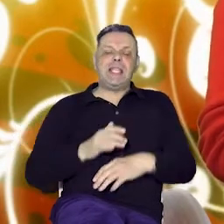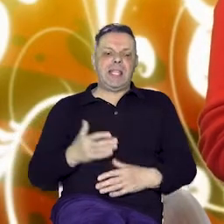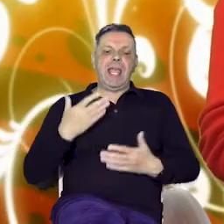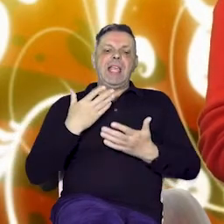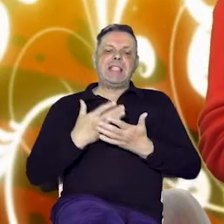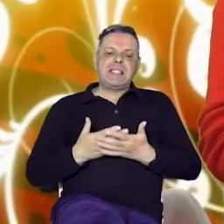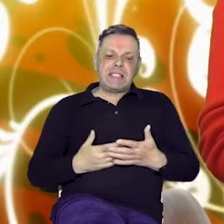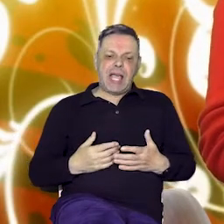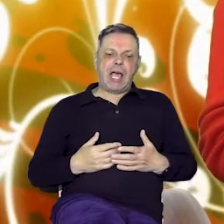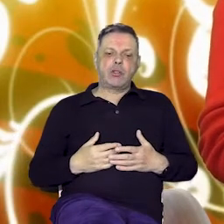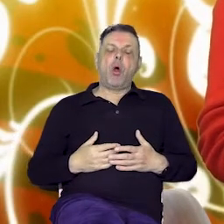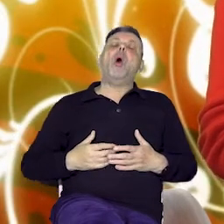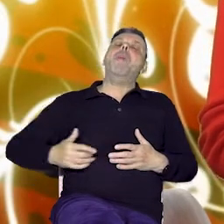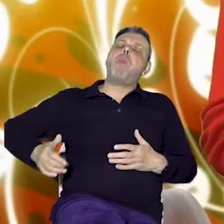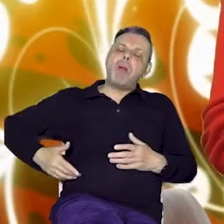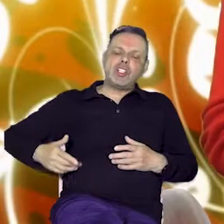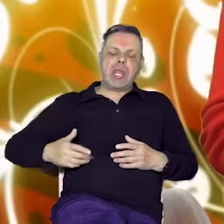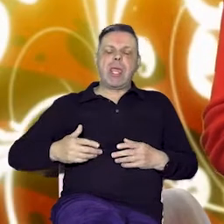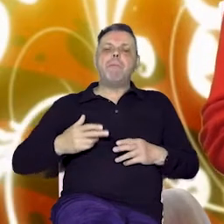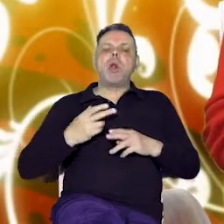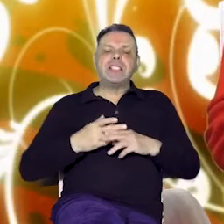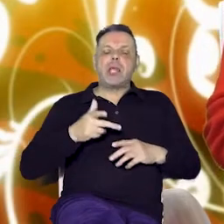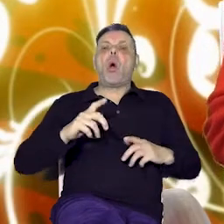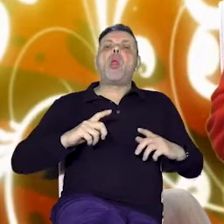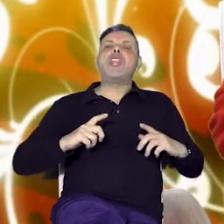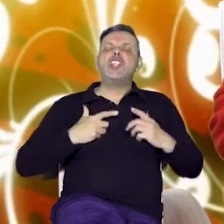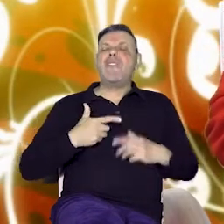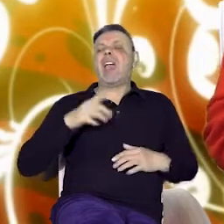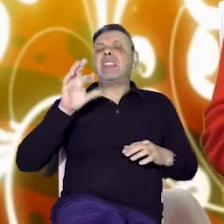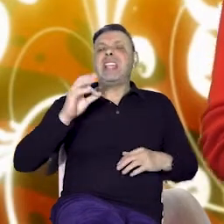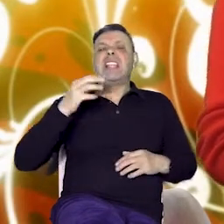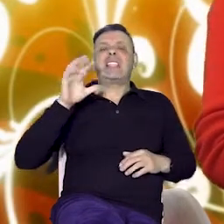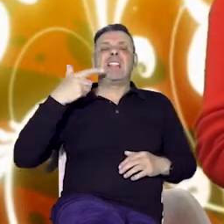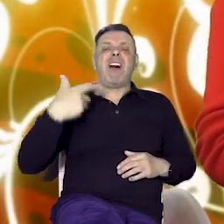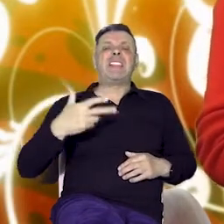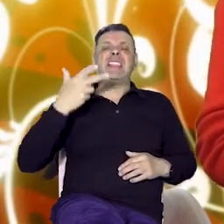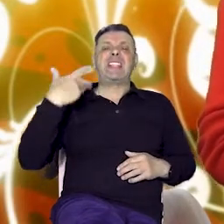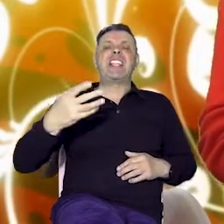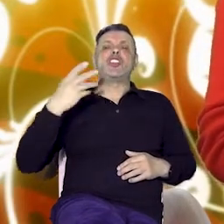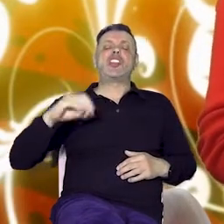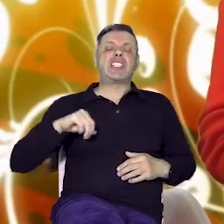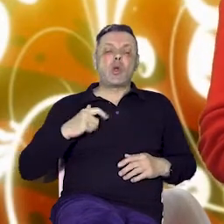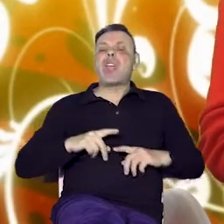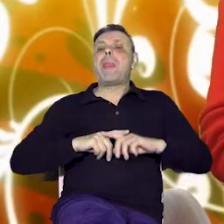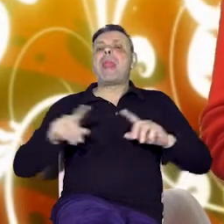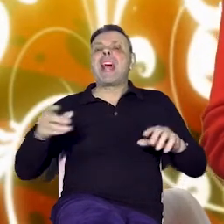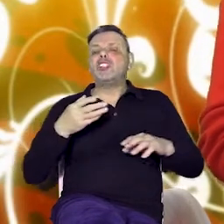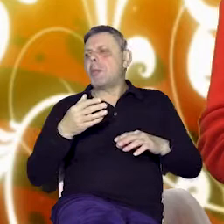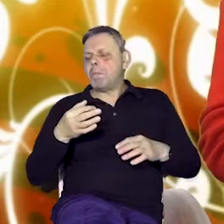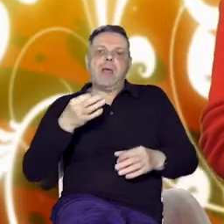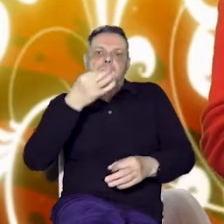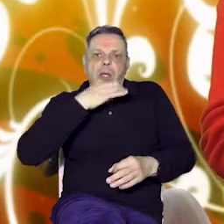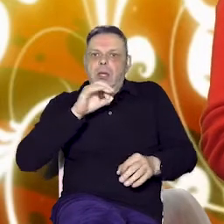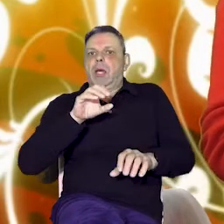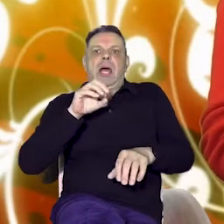spominjem kategoriju bubrežnih bolesnika. Žive 10, 20, 30, 40 godina na različitim nadomjesnim terapijama, ali